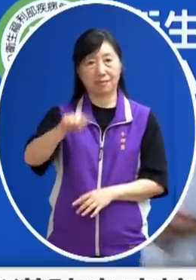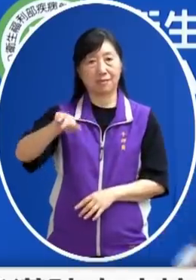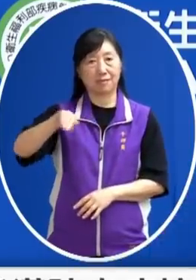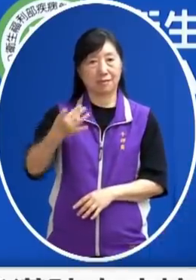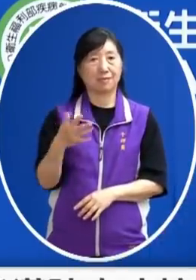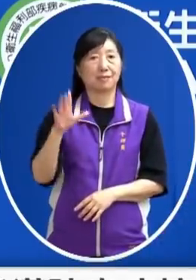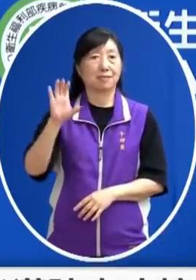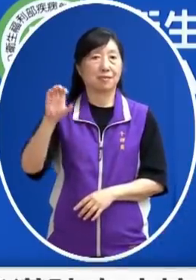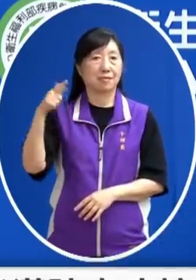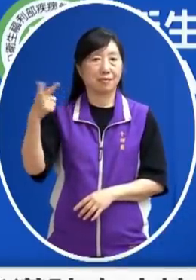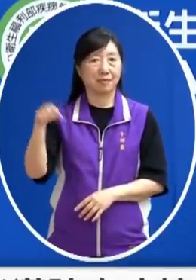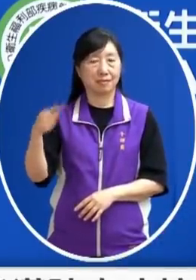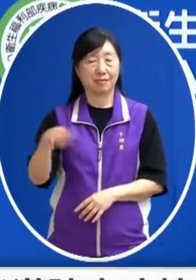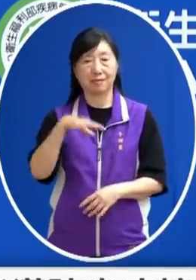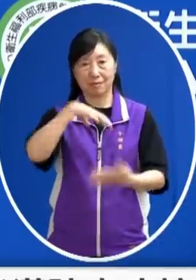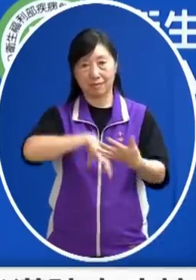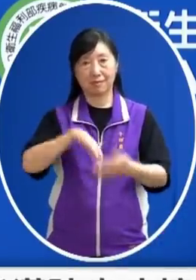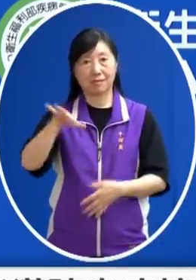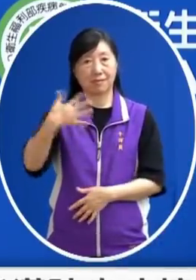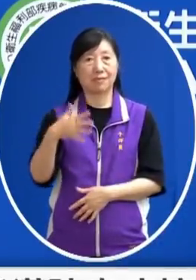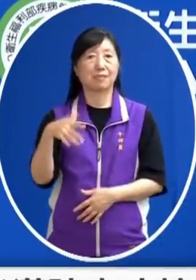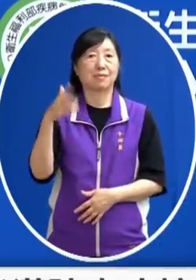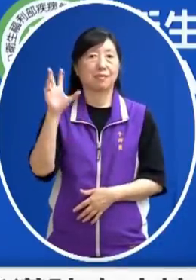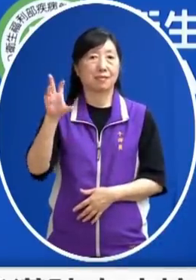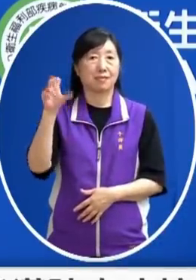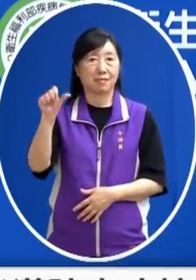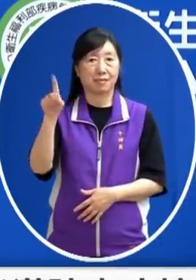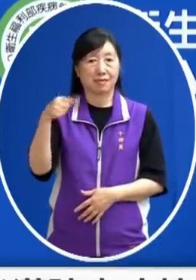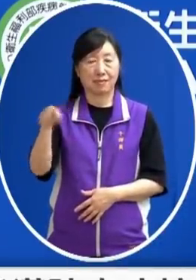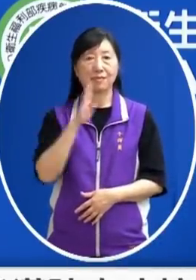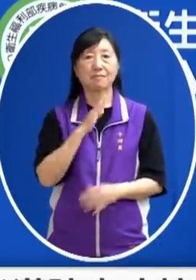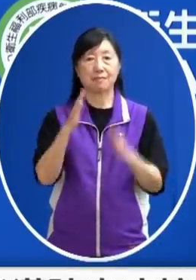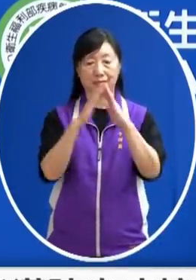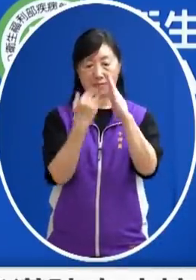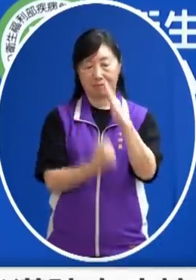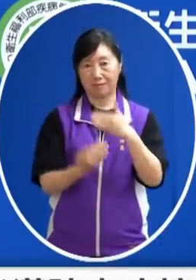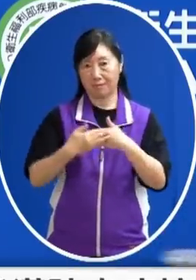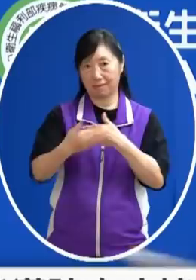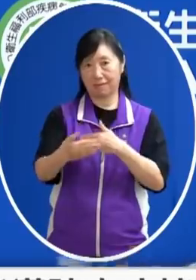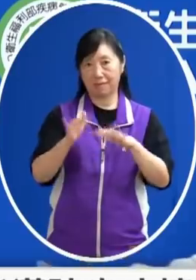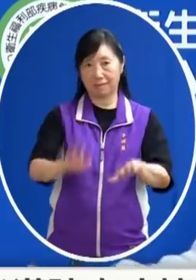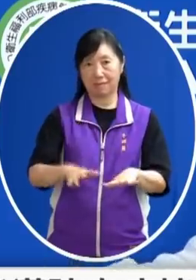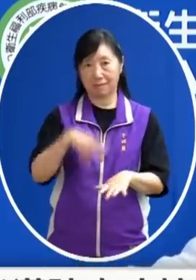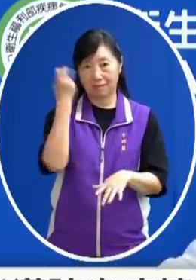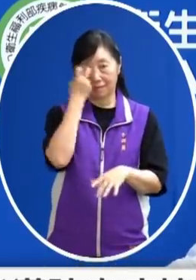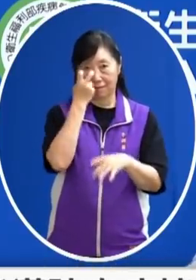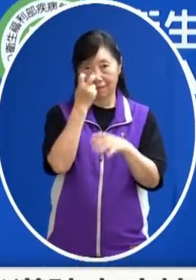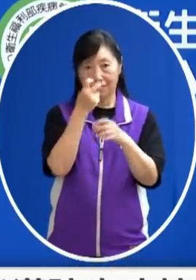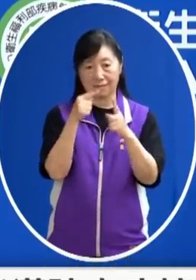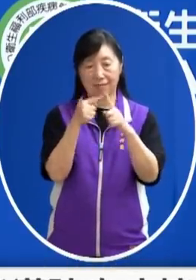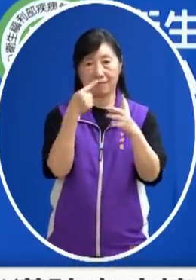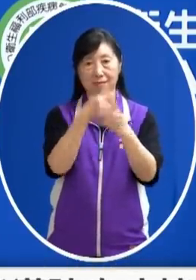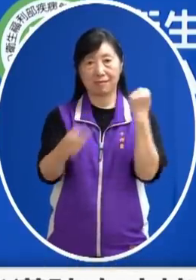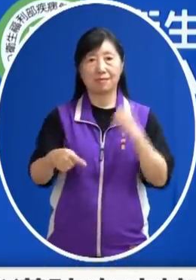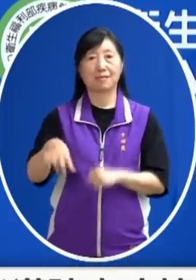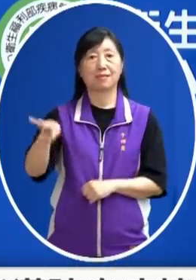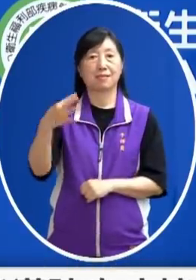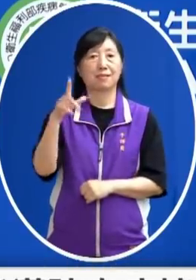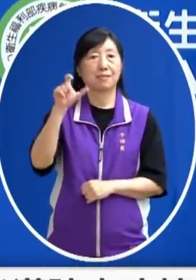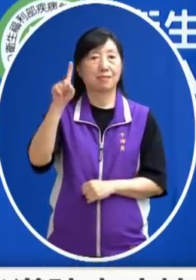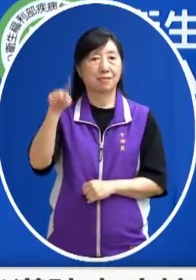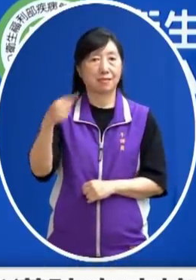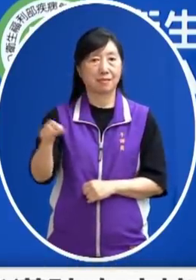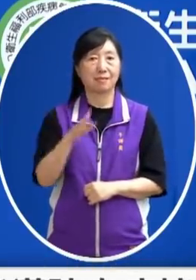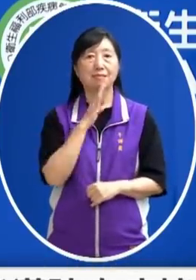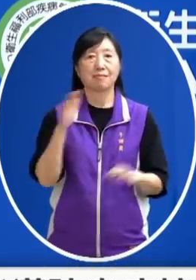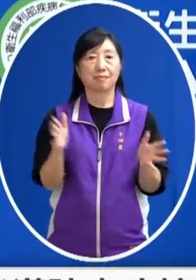1996人，其中585人为居家隔离。那我们今天采检比较多，已采检的461人，好，那到目